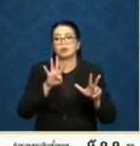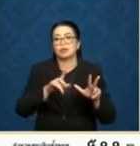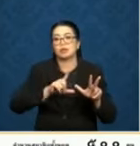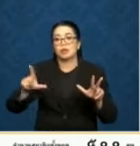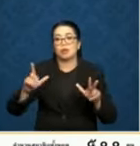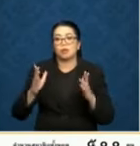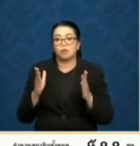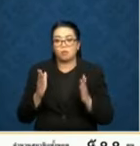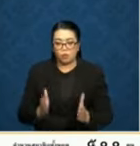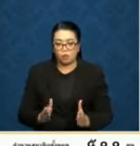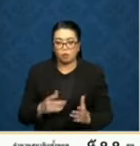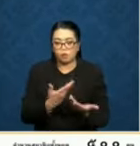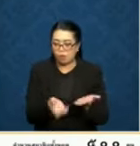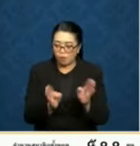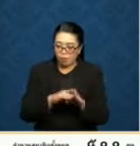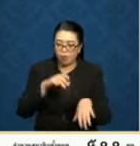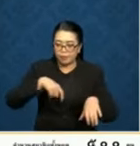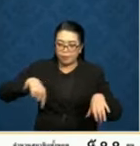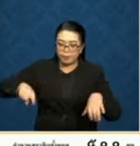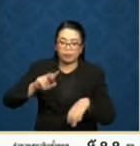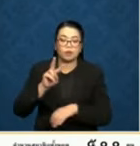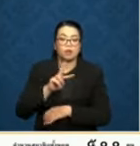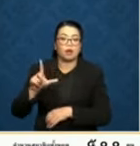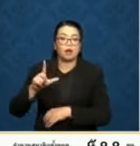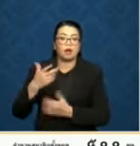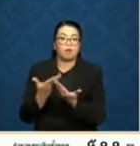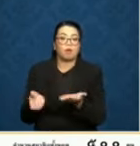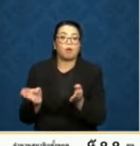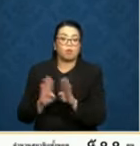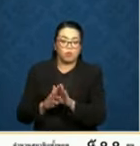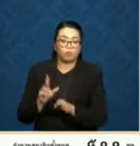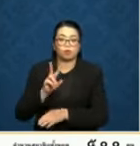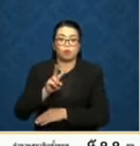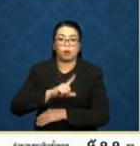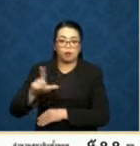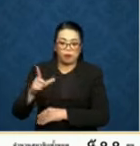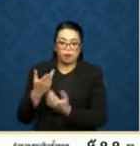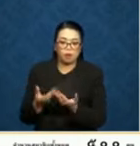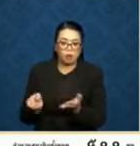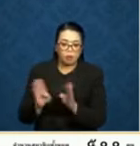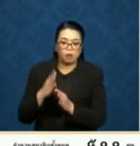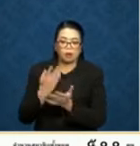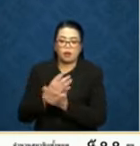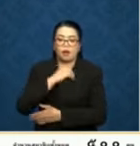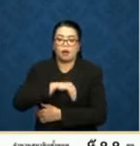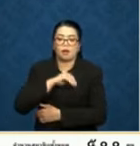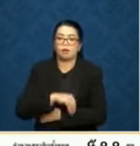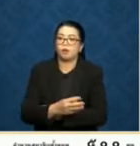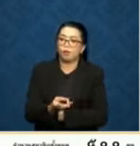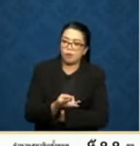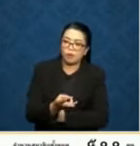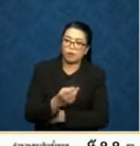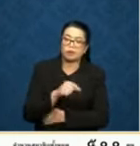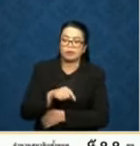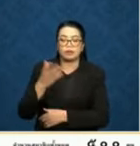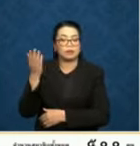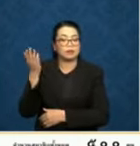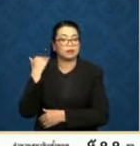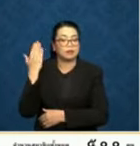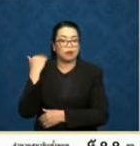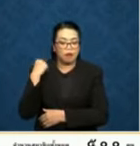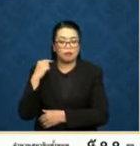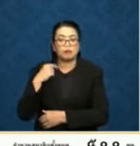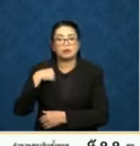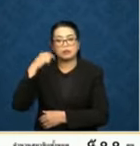เรือนครั ท่ปทานครับแล้วก็ประมาณ 2 ล้านครัวเรือนั้เป็นครัเรือนของผู้ทมรได้น้อยซึ่งจากที่ผ่านมา